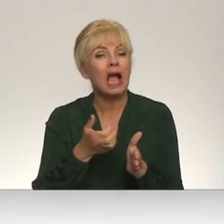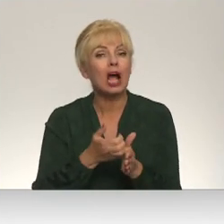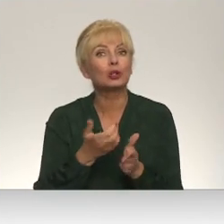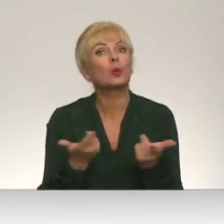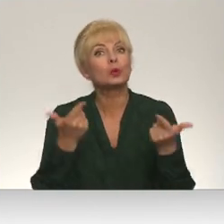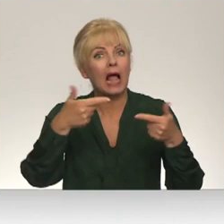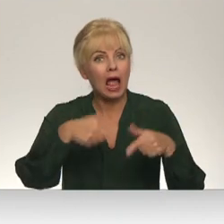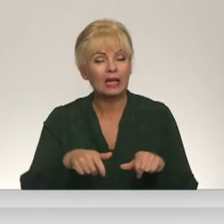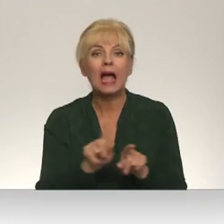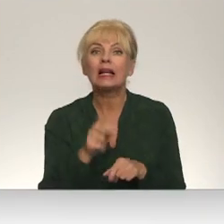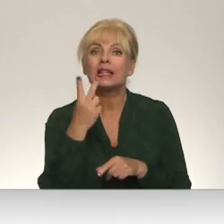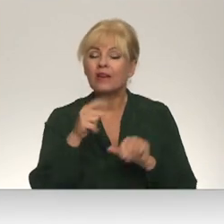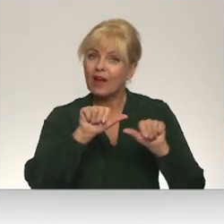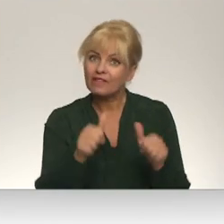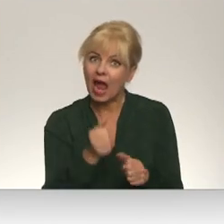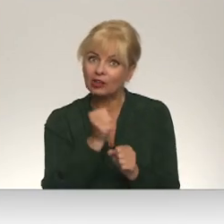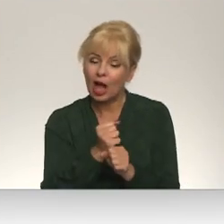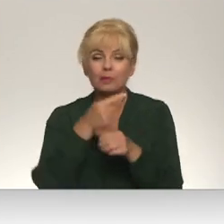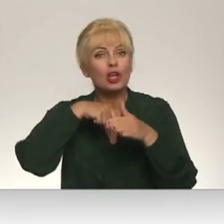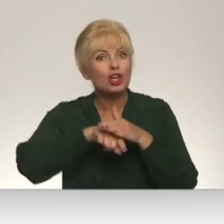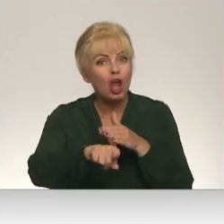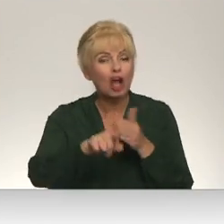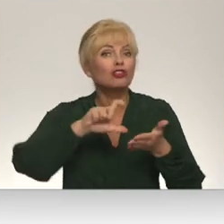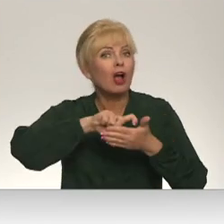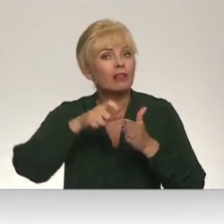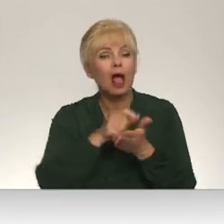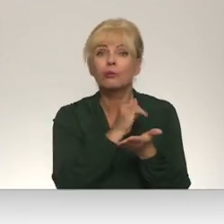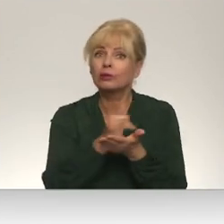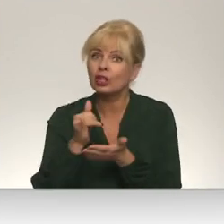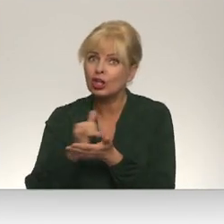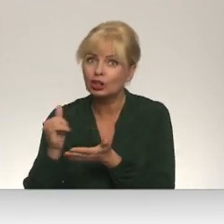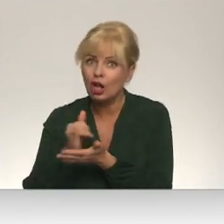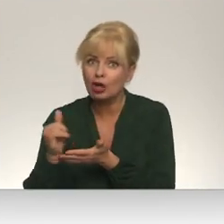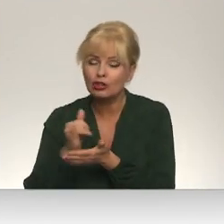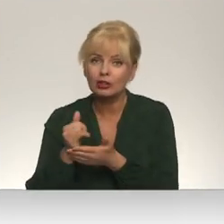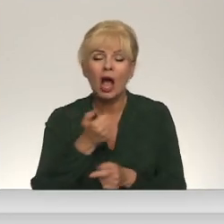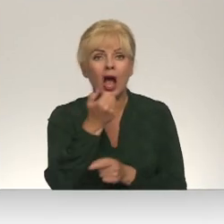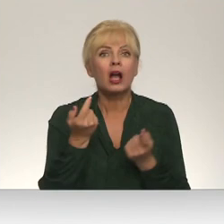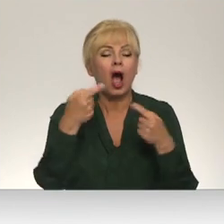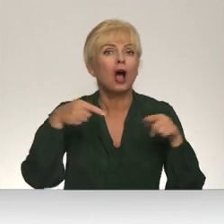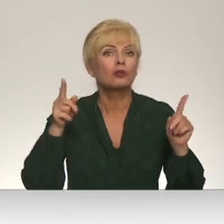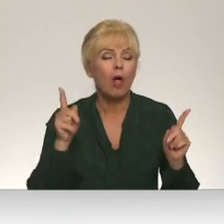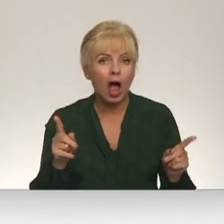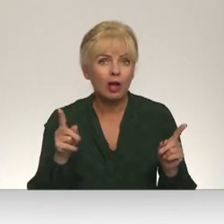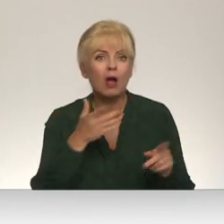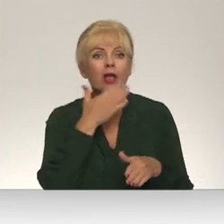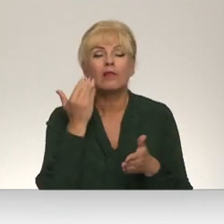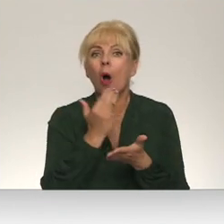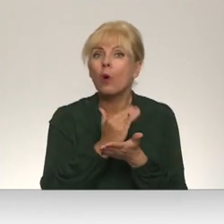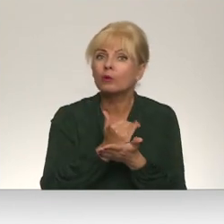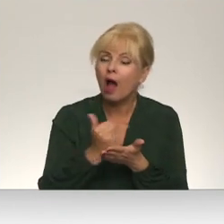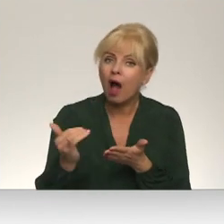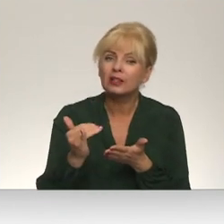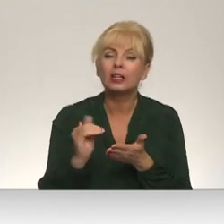divi veidu darbi. Tie ir iekštelpu tīrīšana, jo dienu karstumā gada laikā neiznāk tik kārtīgi stiklus,